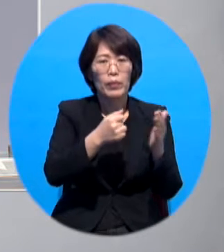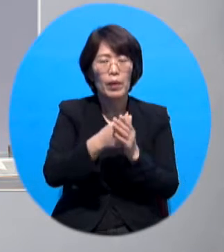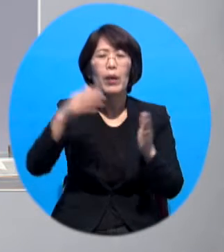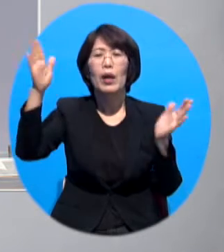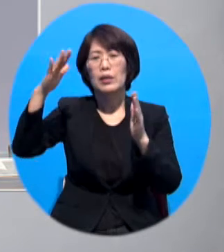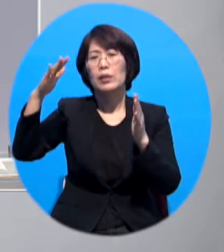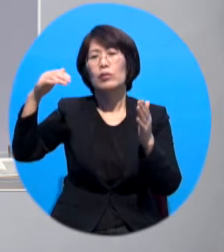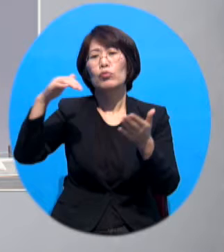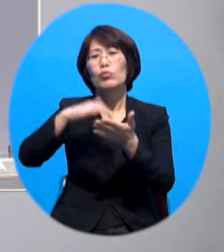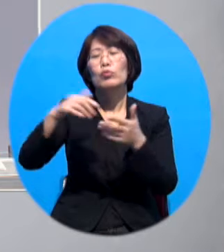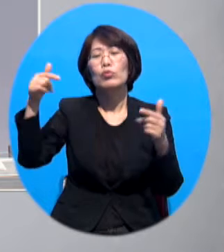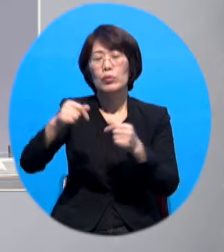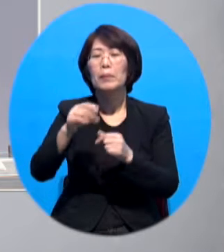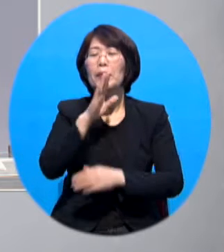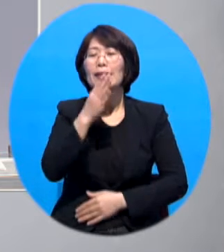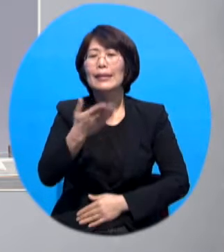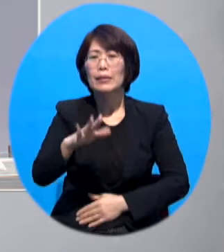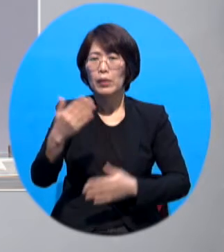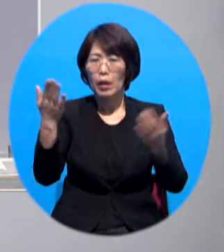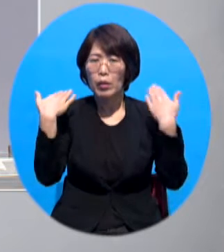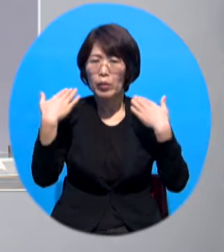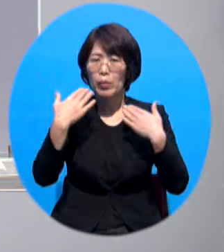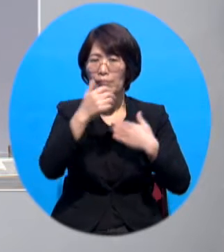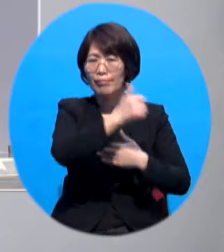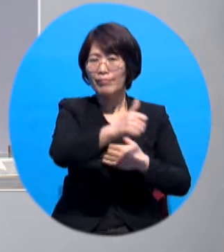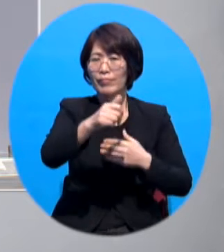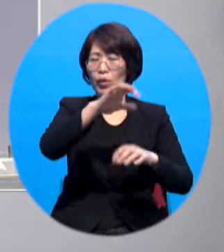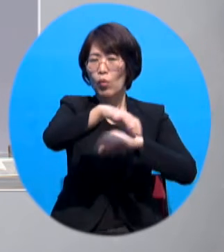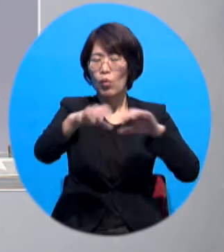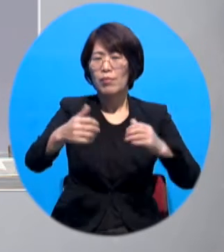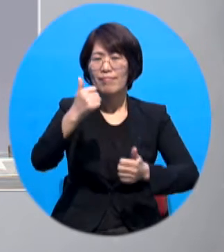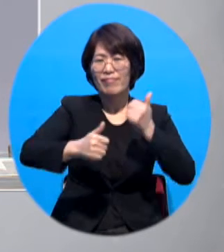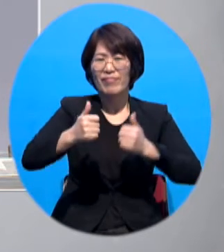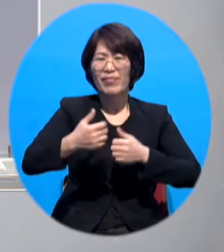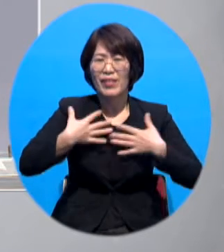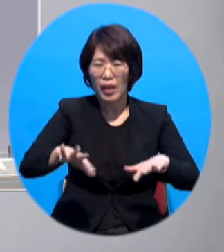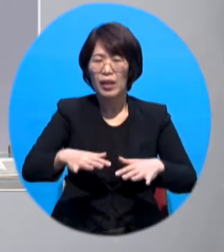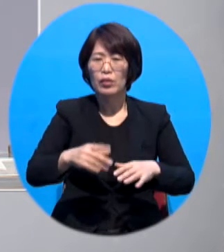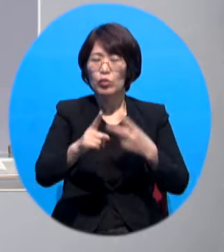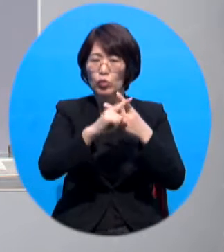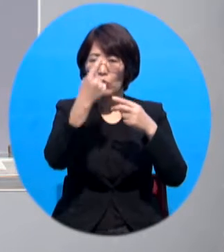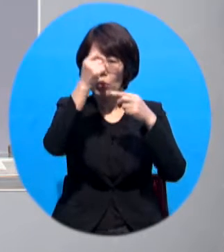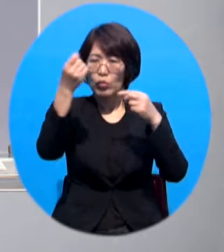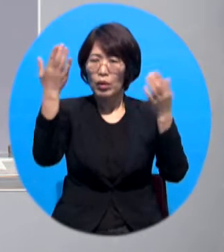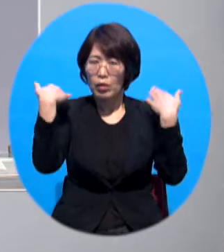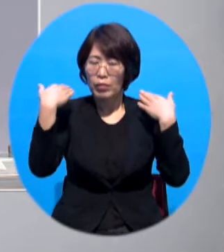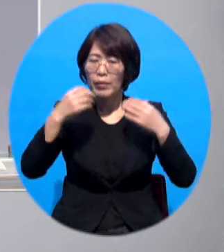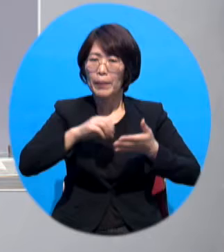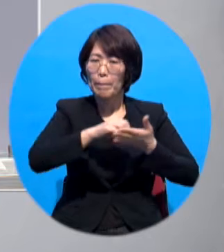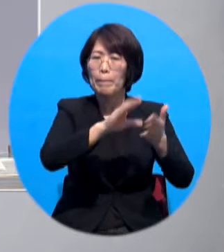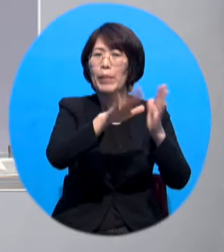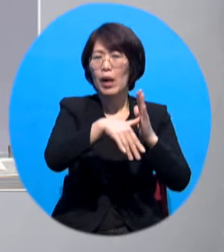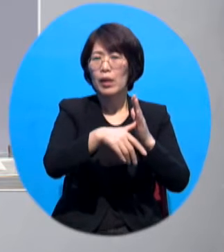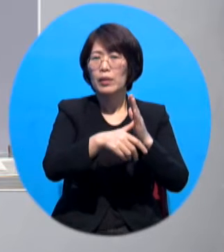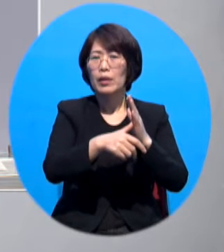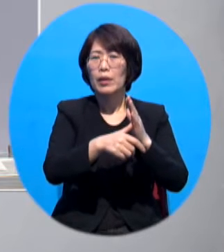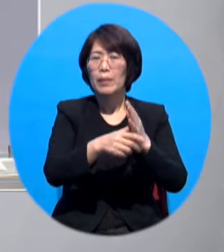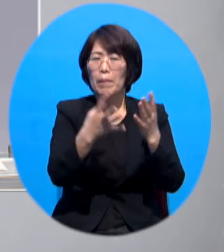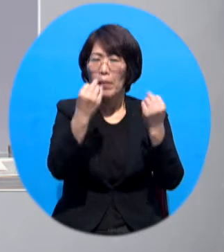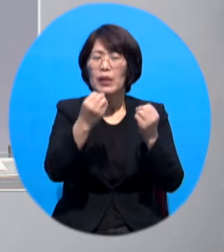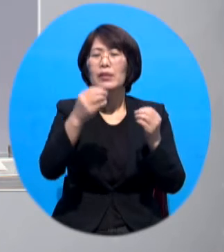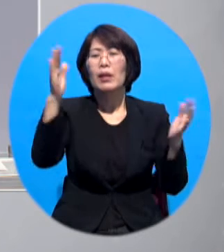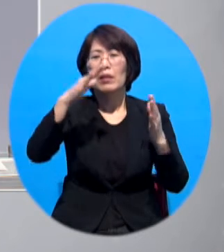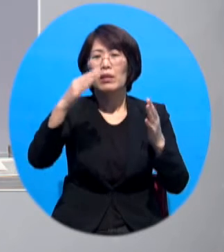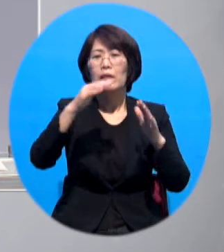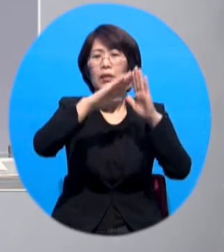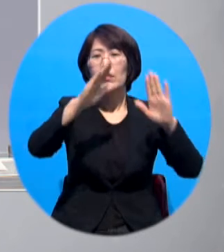분들도 있지만 학교교육 경쟁력이 약하고 그래서 많은 아이들이 중 고등학교에 진학할 때 중 어 수천명의 아이들이 장남을 떠나고